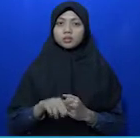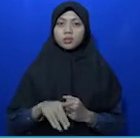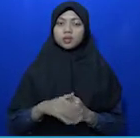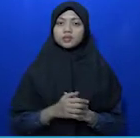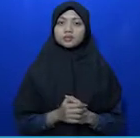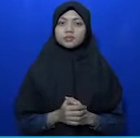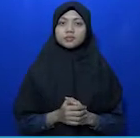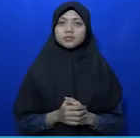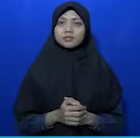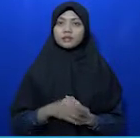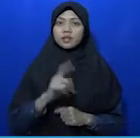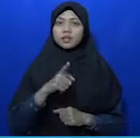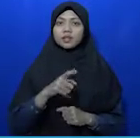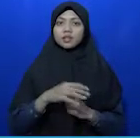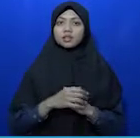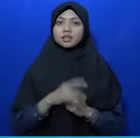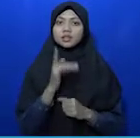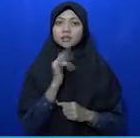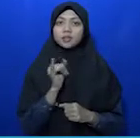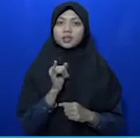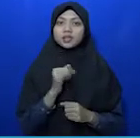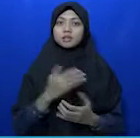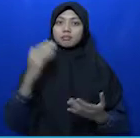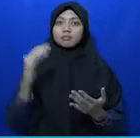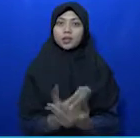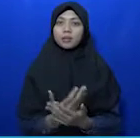di bawah lagi. Nah itu kan ada net income.